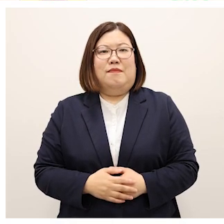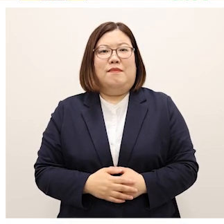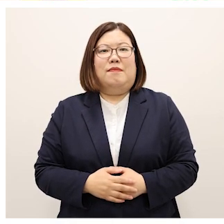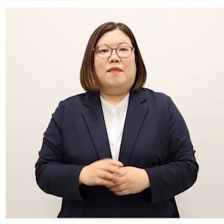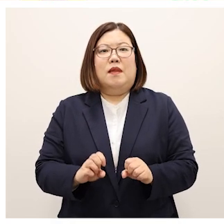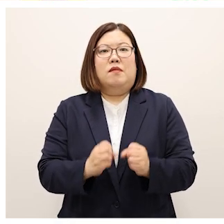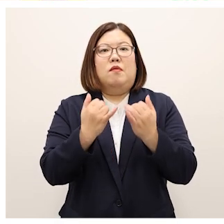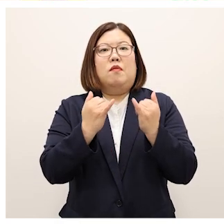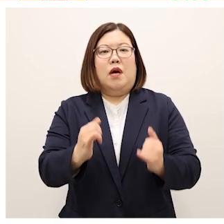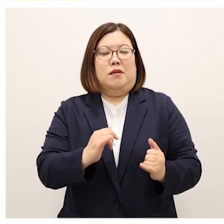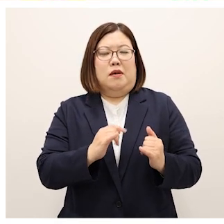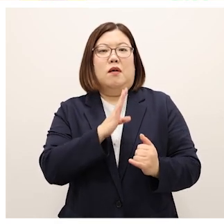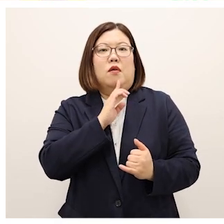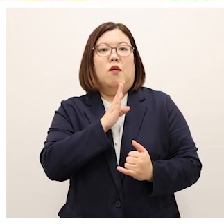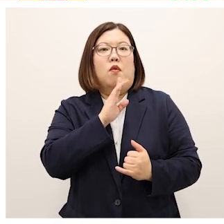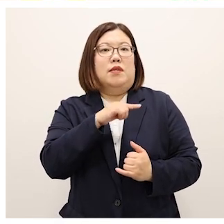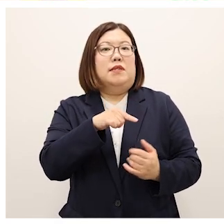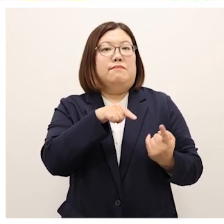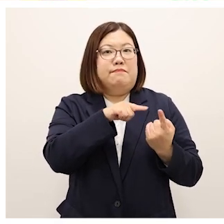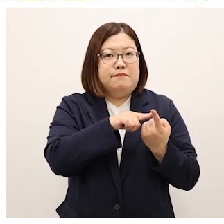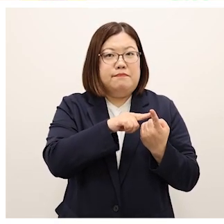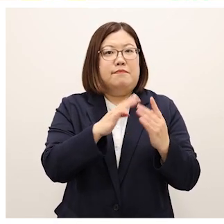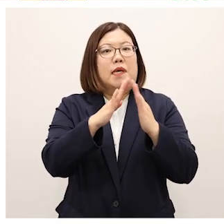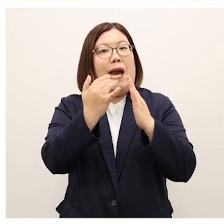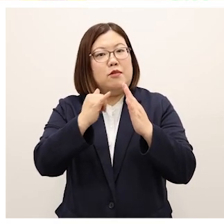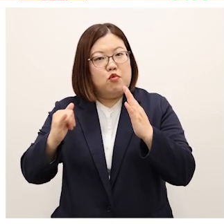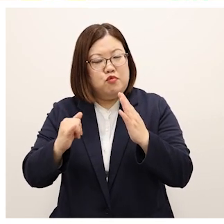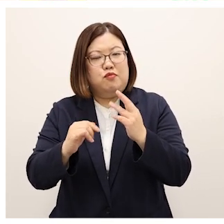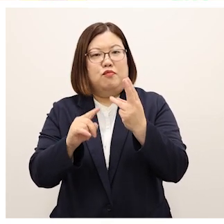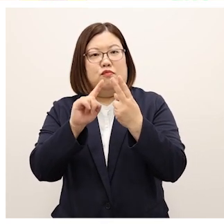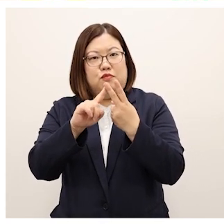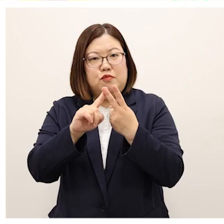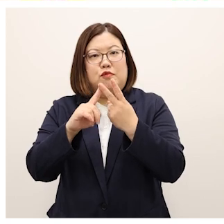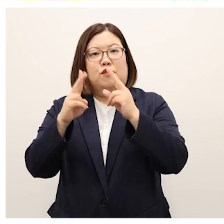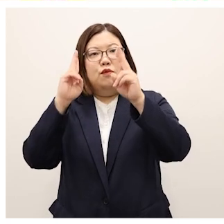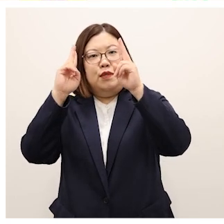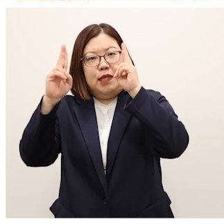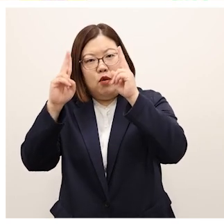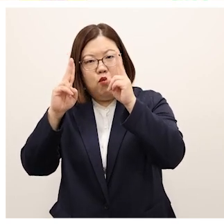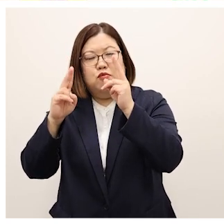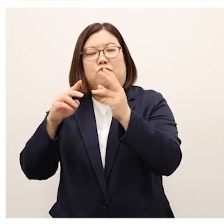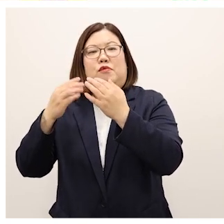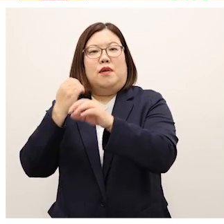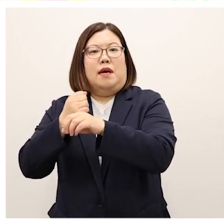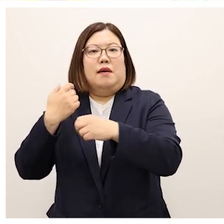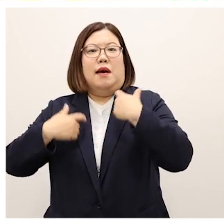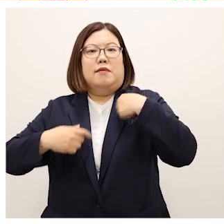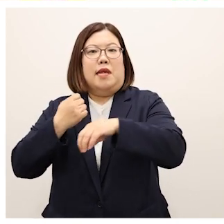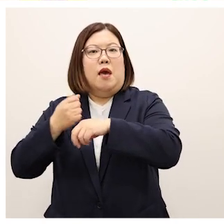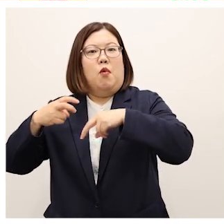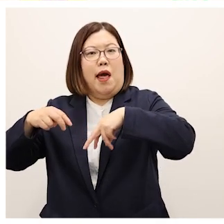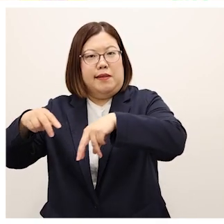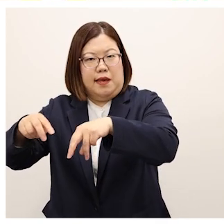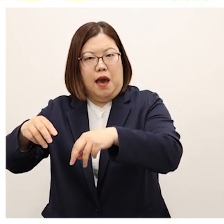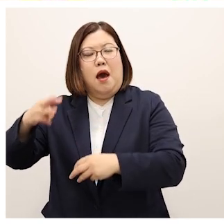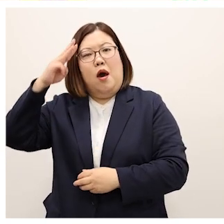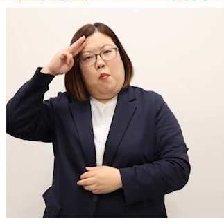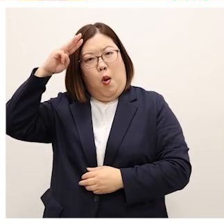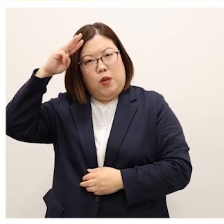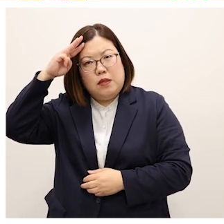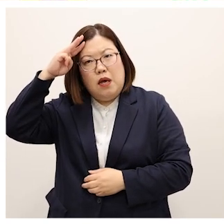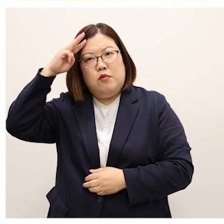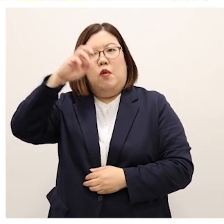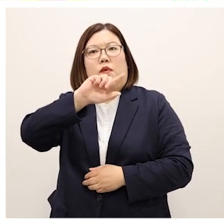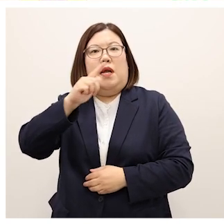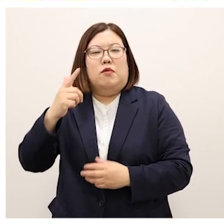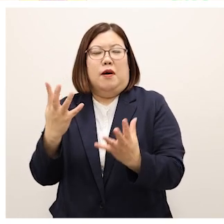めることを目的に開催しております。障害当事者、家族、企業、学生ボランティア、